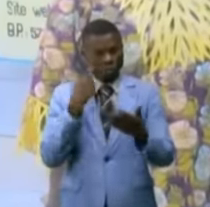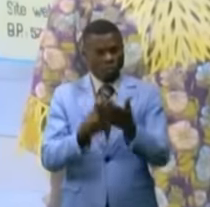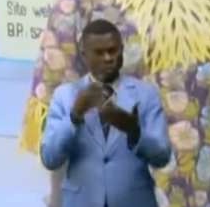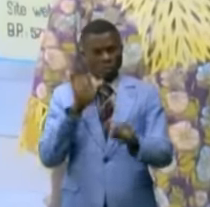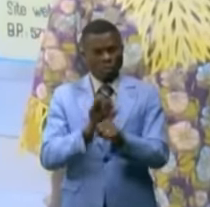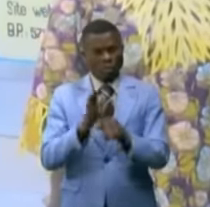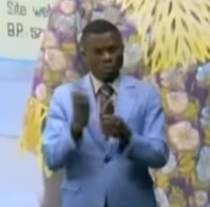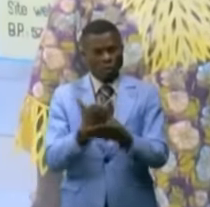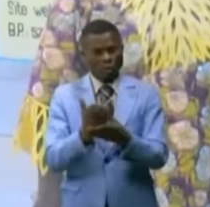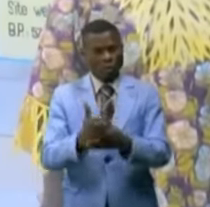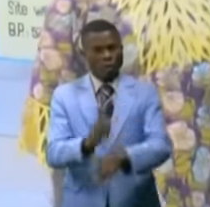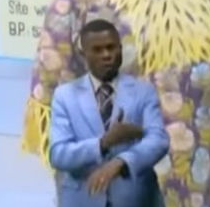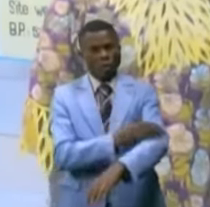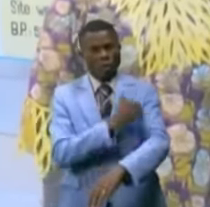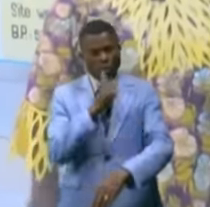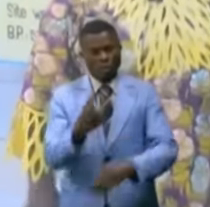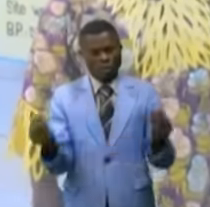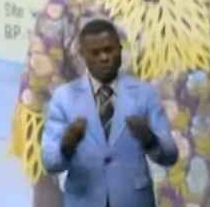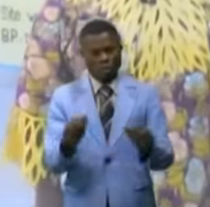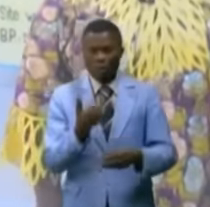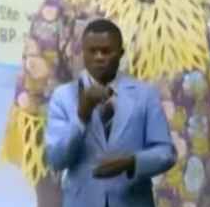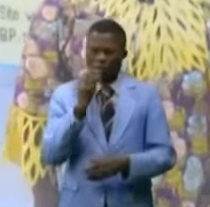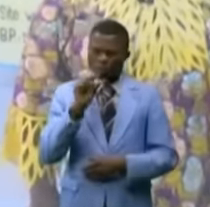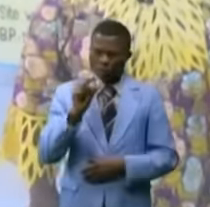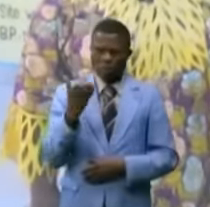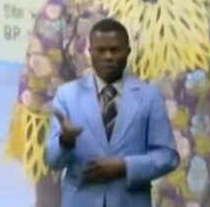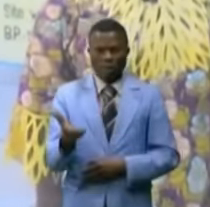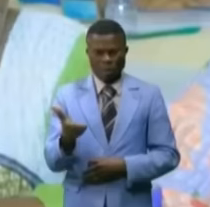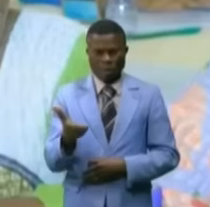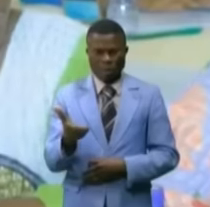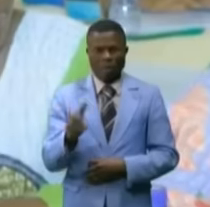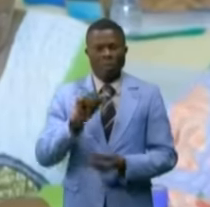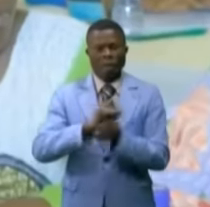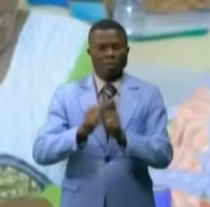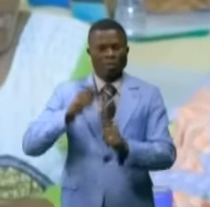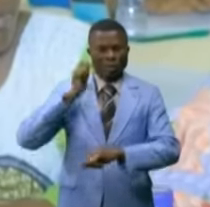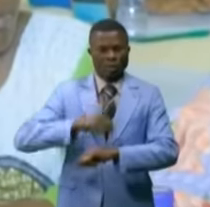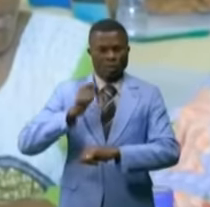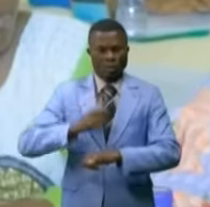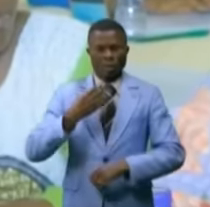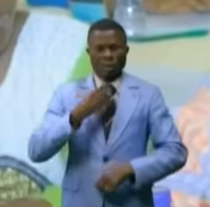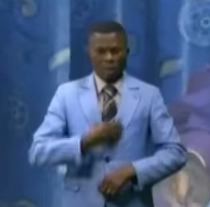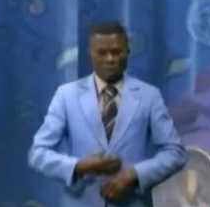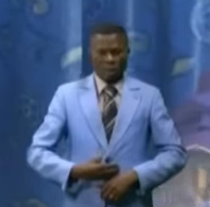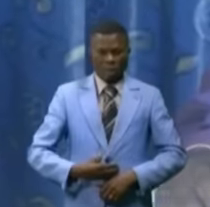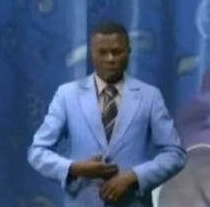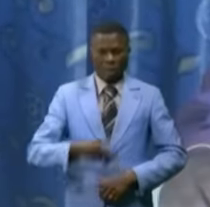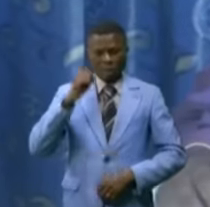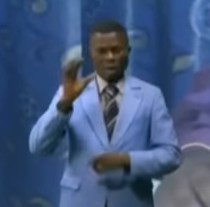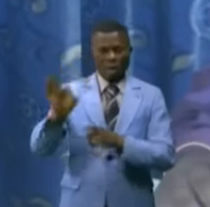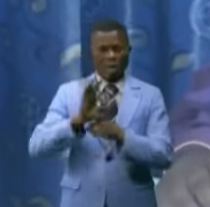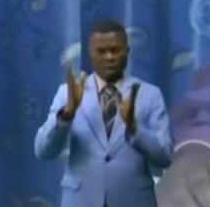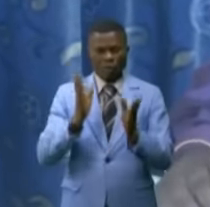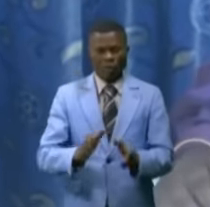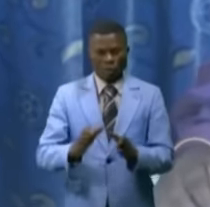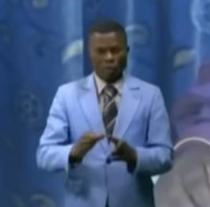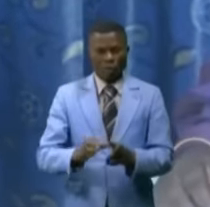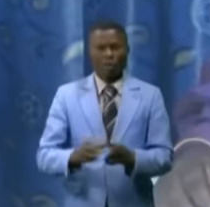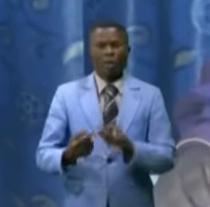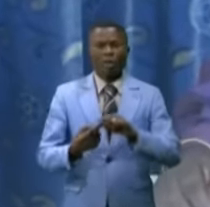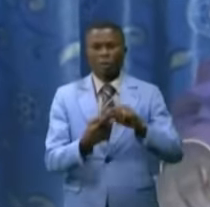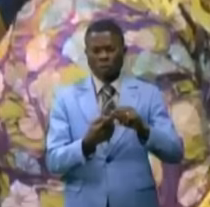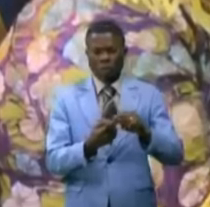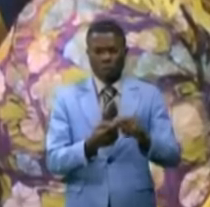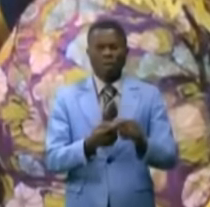dossiers n'aboutissent pas à cause de petites erreurs procédurales. Maître Willy Wenga est l'un des formateurs de cette session spéciale.